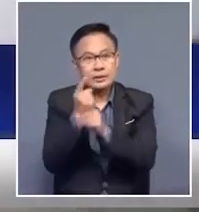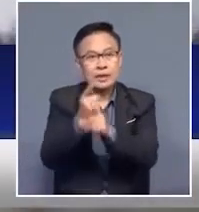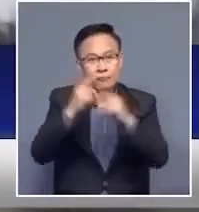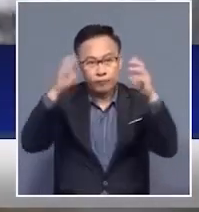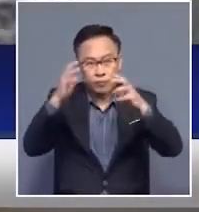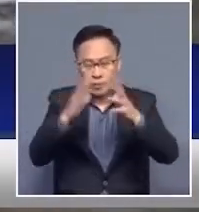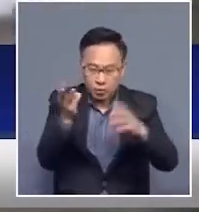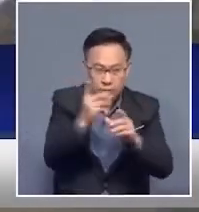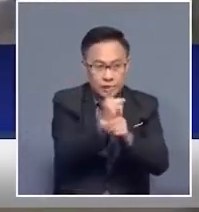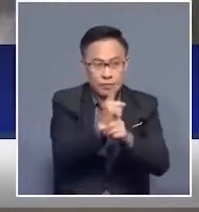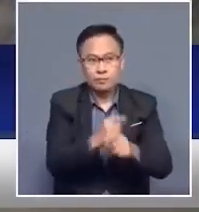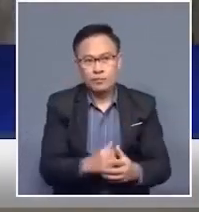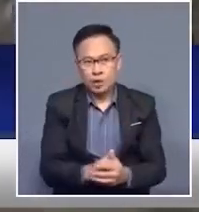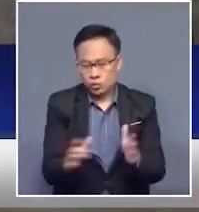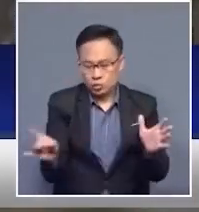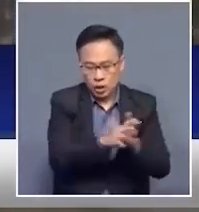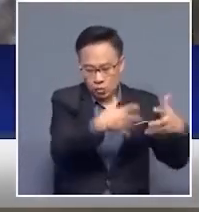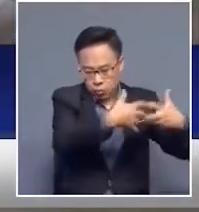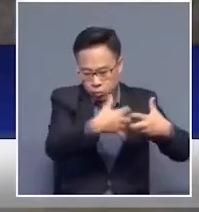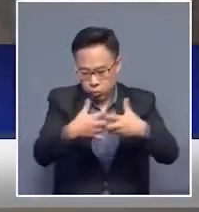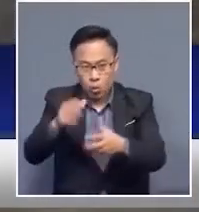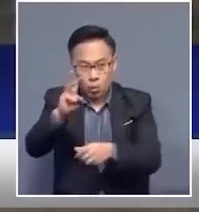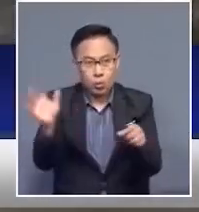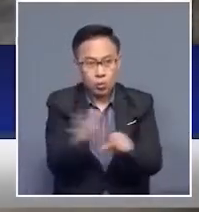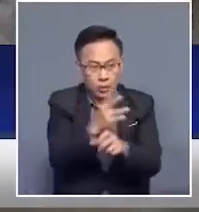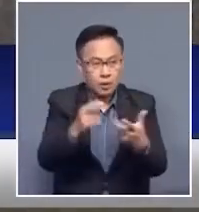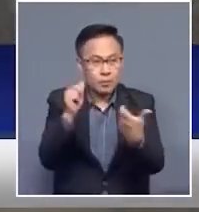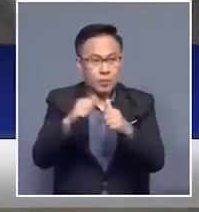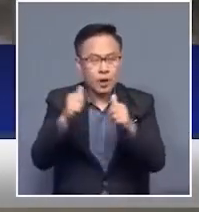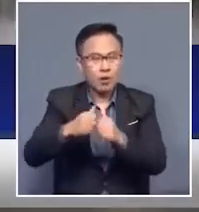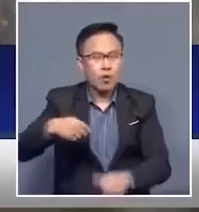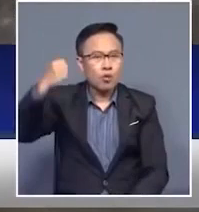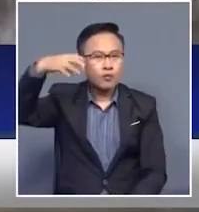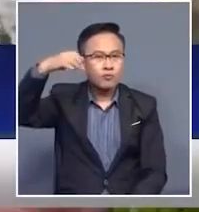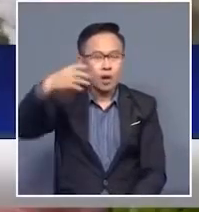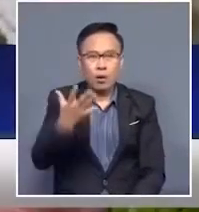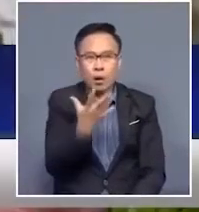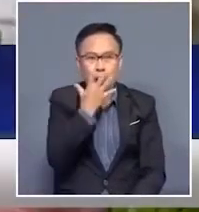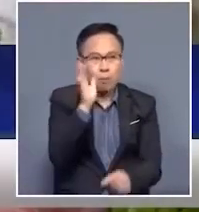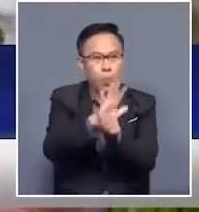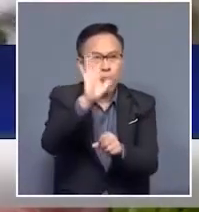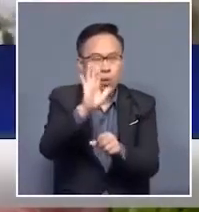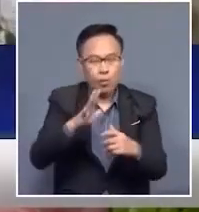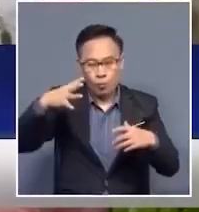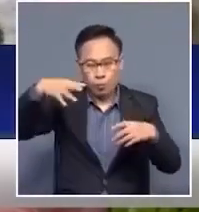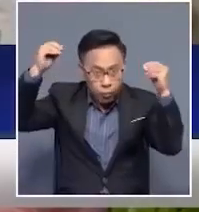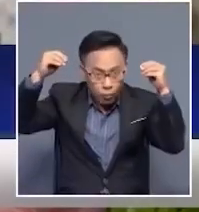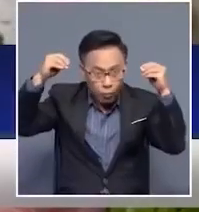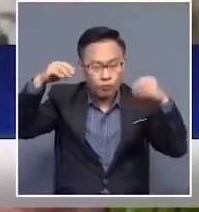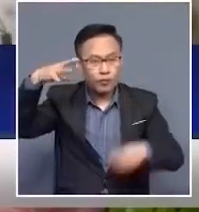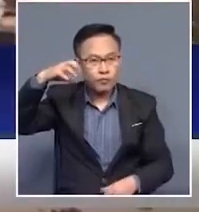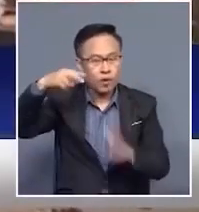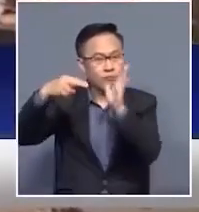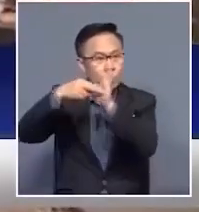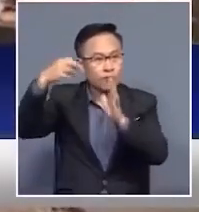ทั่งหลังจากที่เราติดเครื่องตัวสุดท้ายแล้วเนี่ยครับปรากฏว่าก็มีปัญหาว่าไฟเนี่ยไม่เข้าเครื่องก็ทำให้มีปัญหาเนี่ยนะครับ